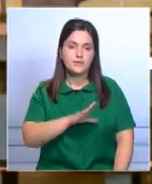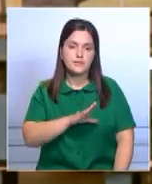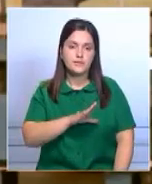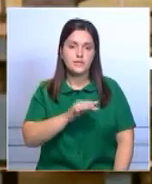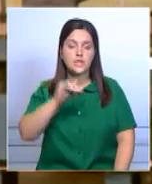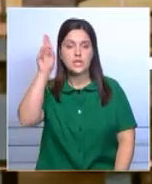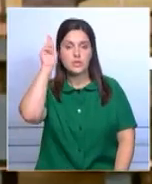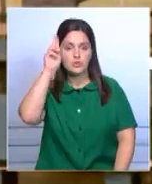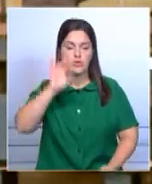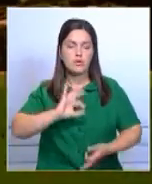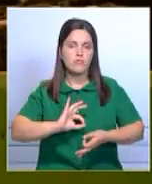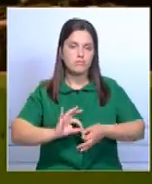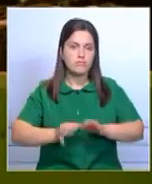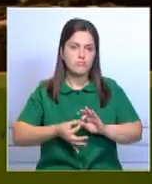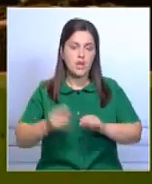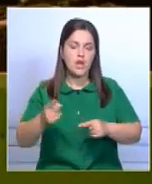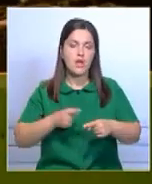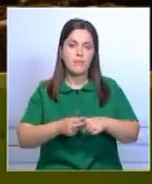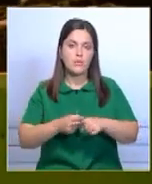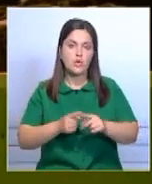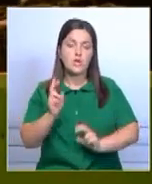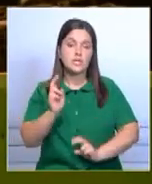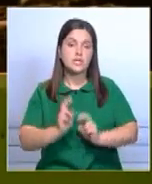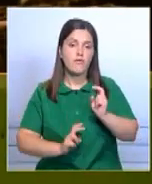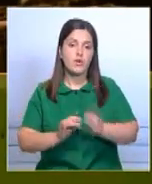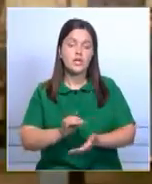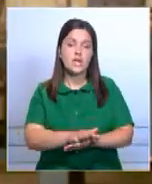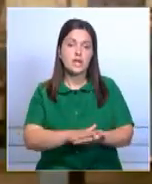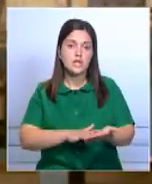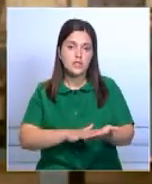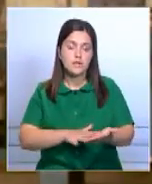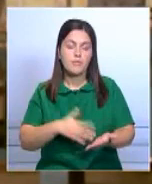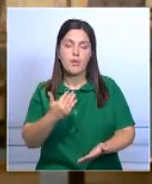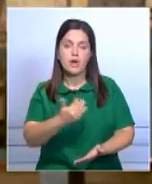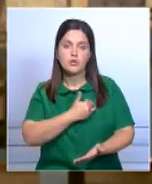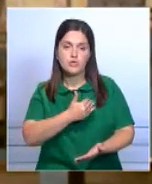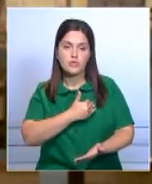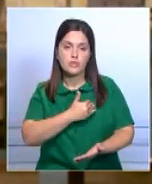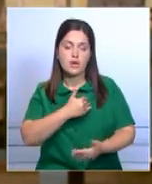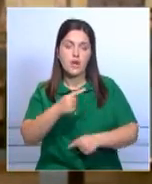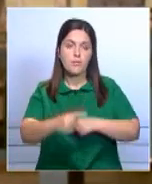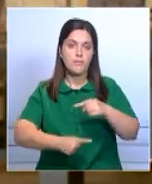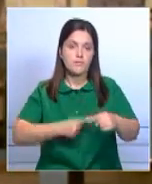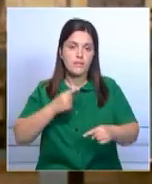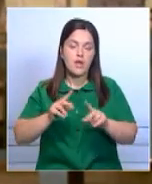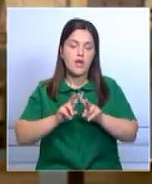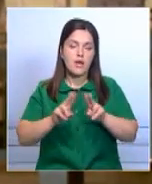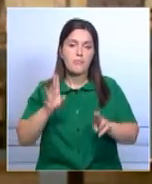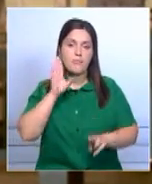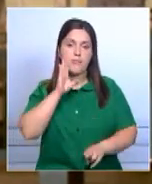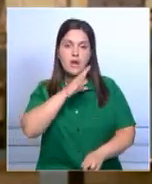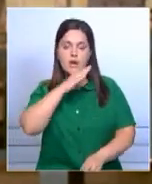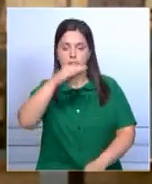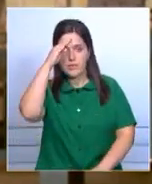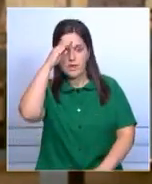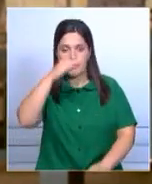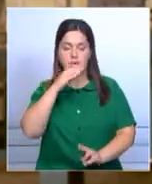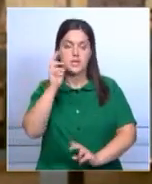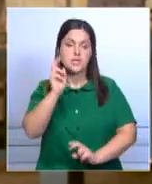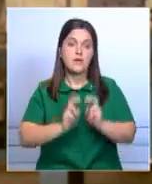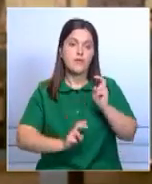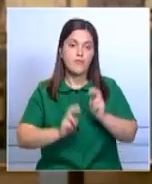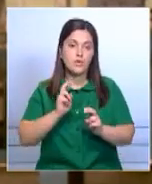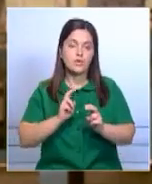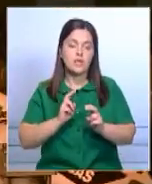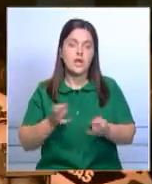поработать, изучил почти все оборудование на заводе. В дальнейшем хотелось бы продолжить путь своих родителей, работать